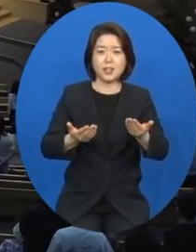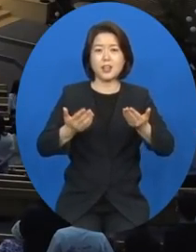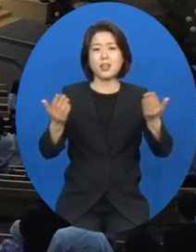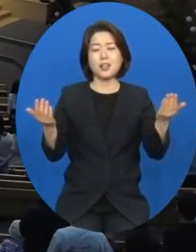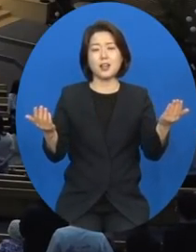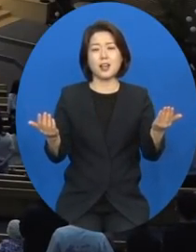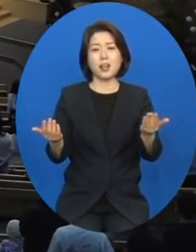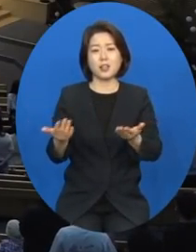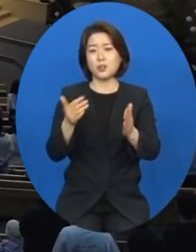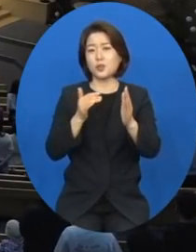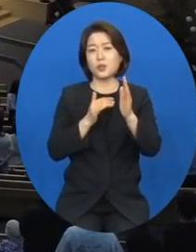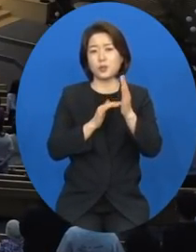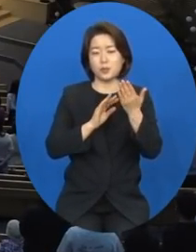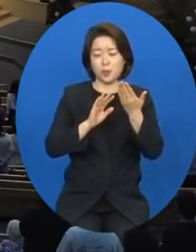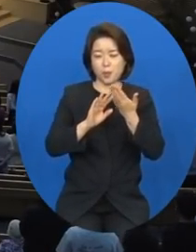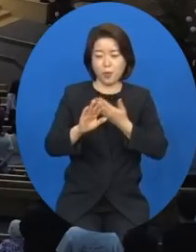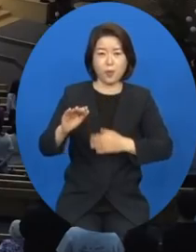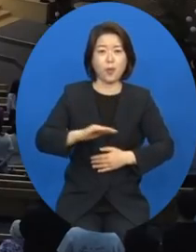ceo